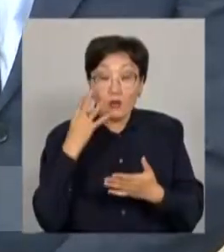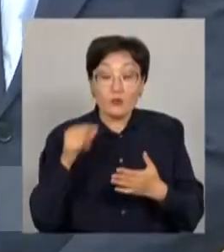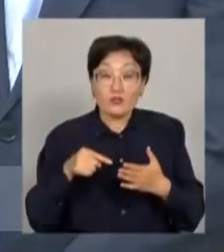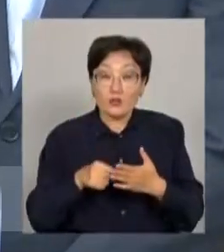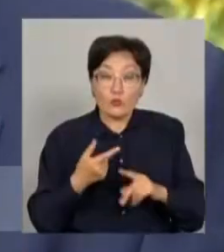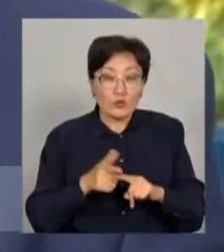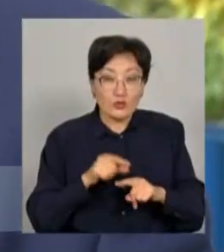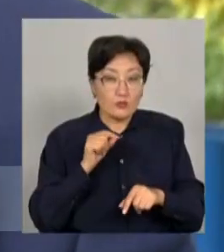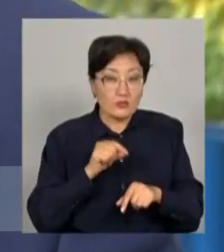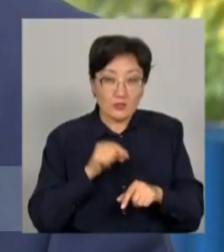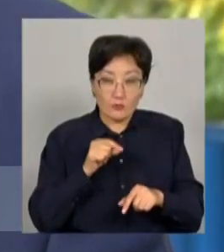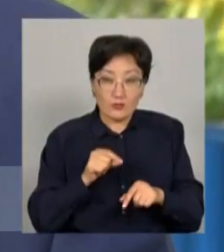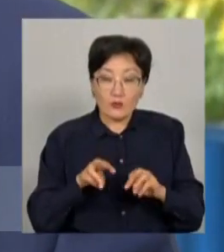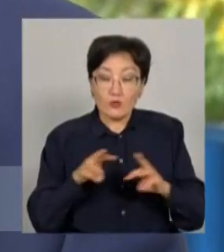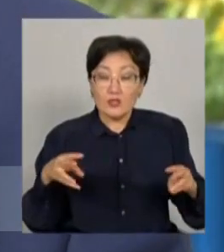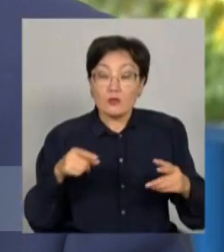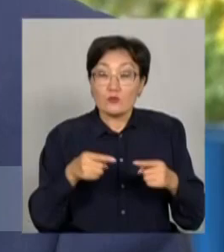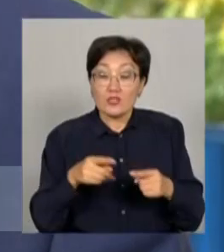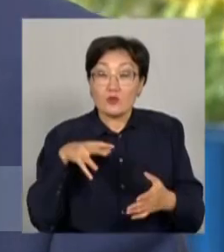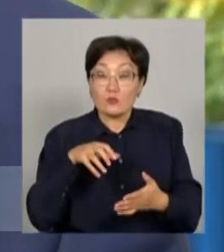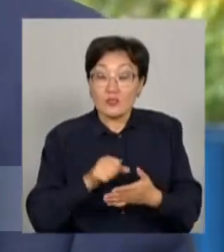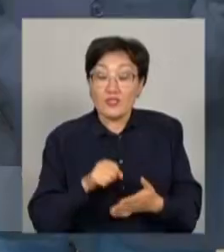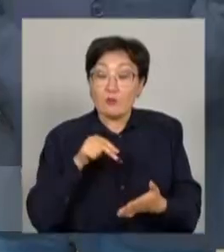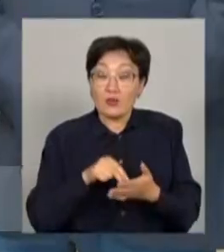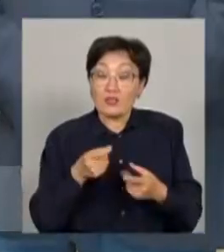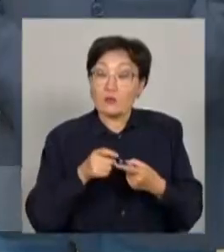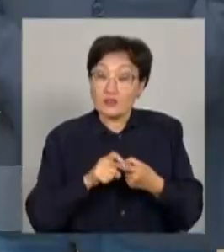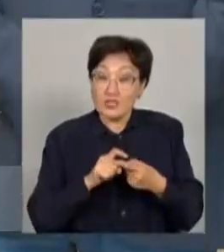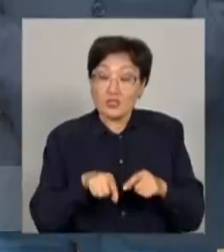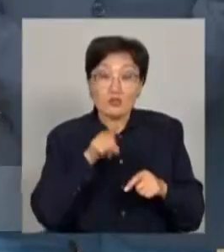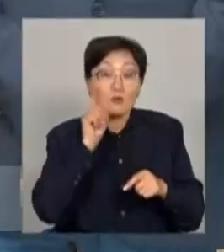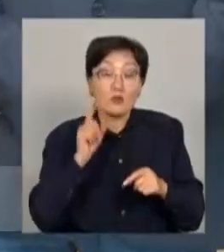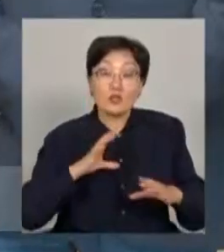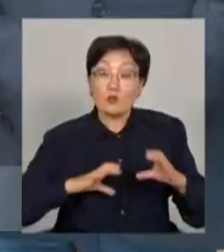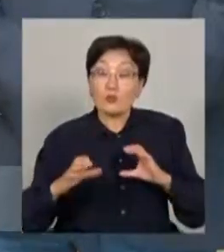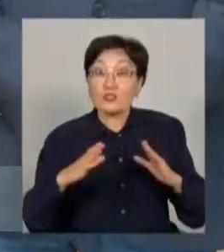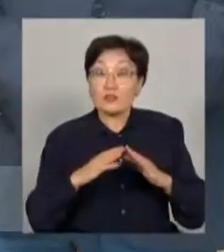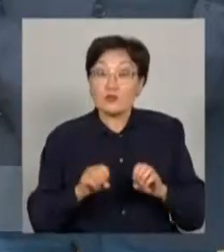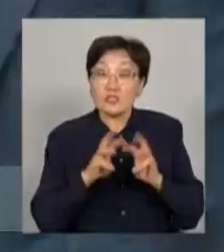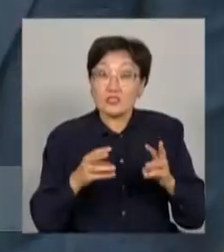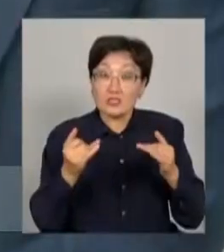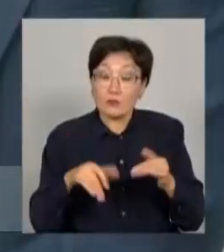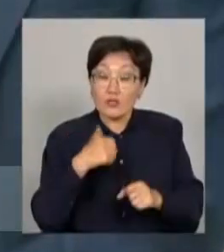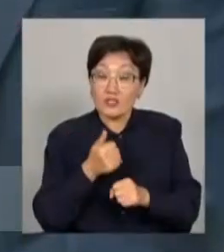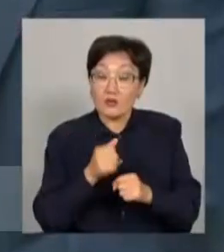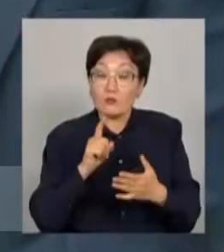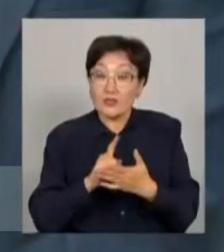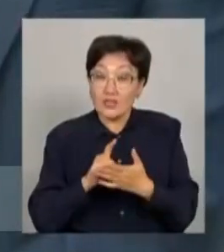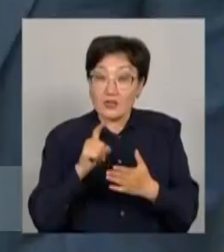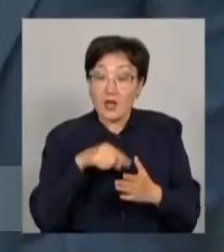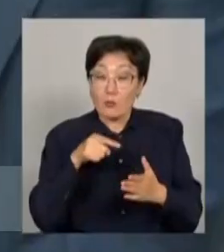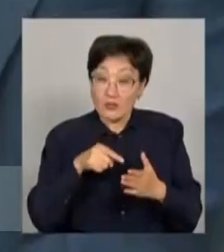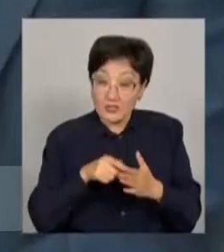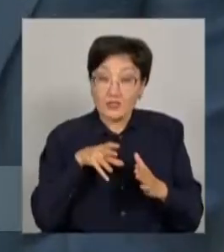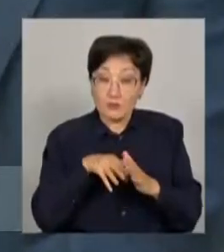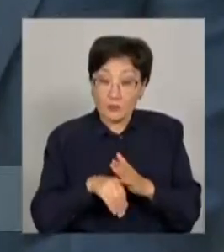қатты байқалады. Мұны министр жалдамалы пәтердің бағасымен байланыстырады. Сондықтан жастарды студенттер үйімен қамту қазіргі негізгі міндеттердің бірі болып